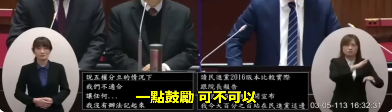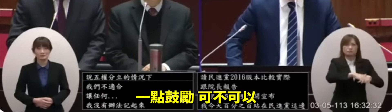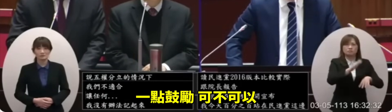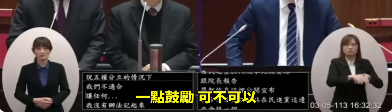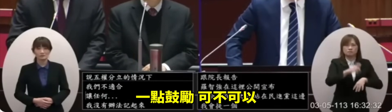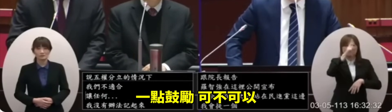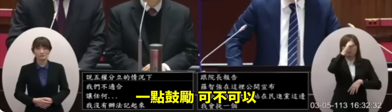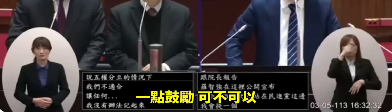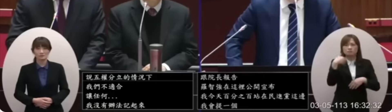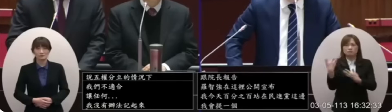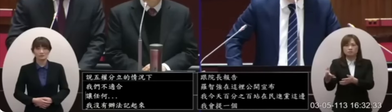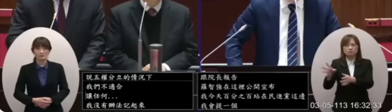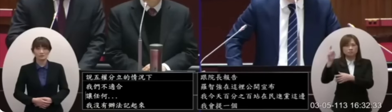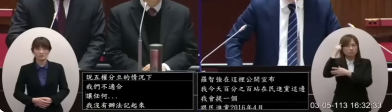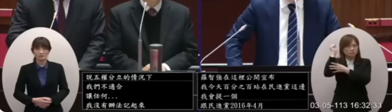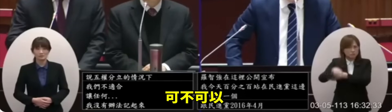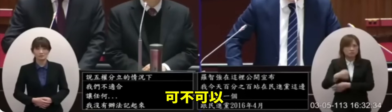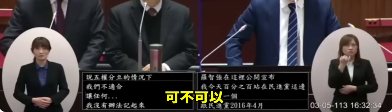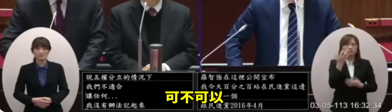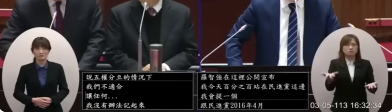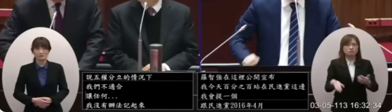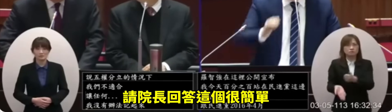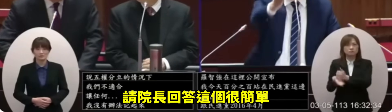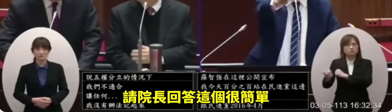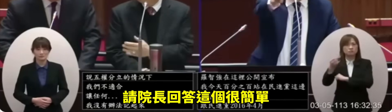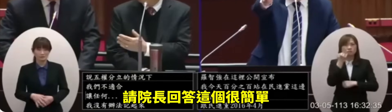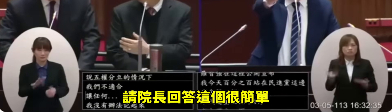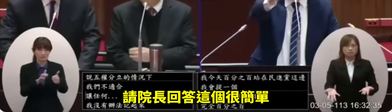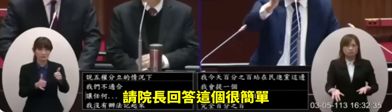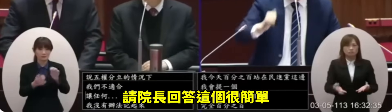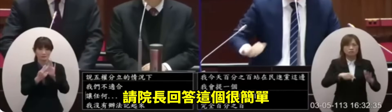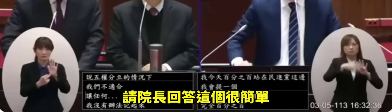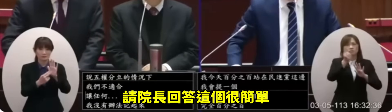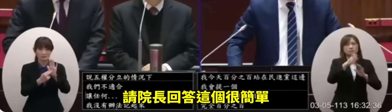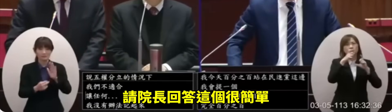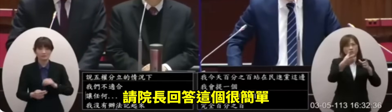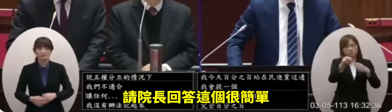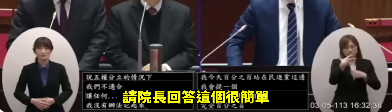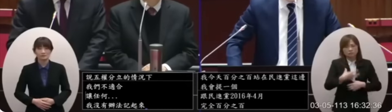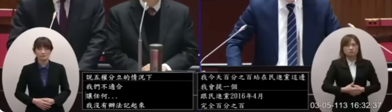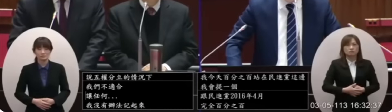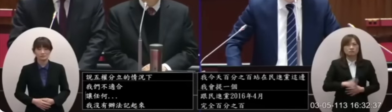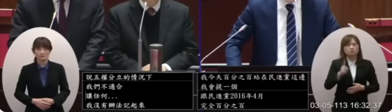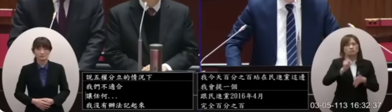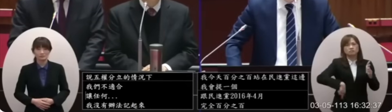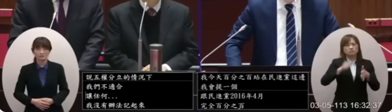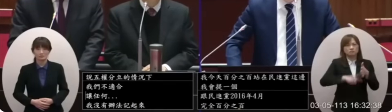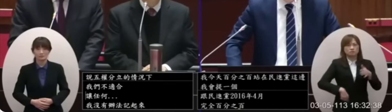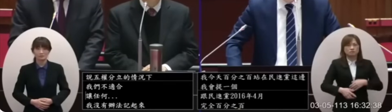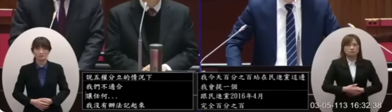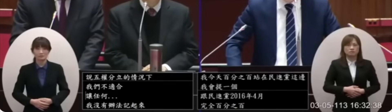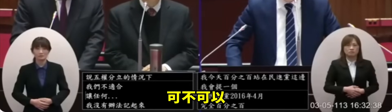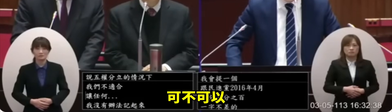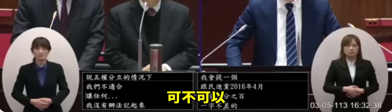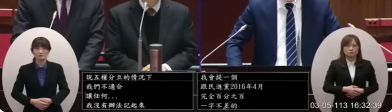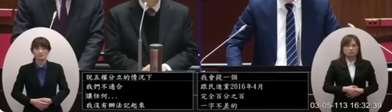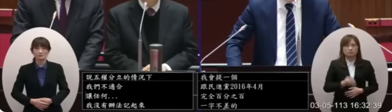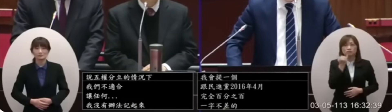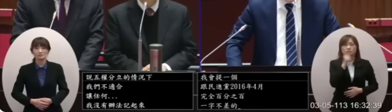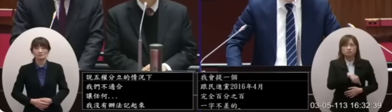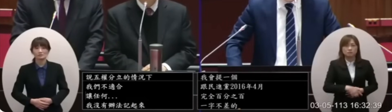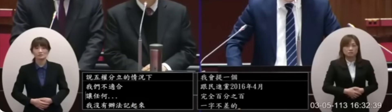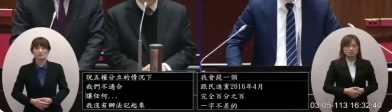一点鼓励，可不可以？可不可以？ 跟委员说， 请院长回答，这个很简单。可不可